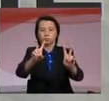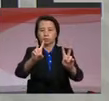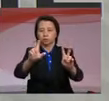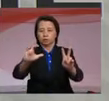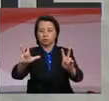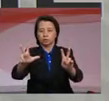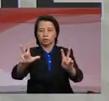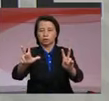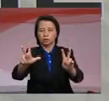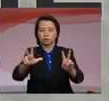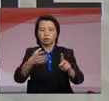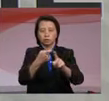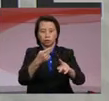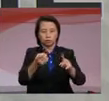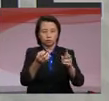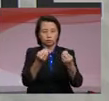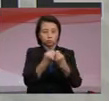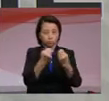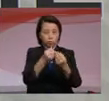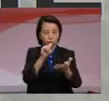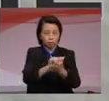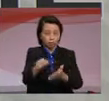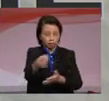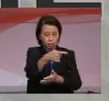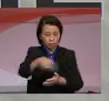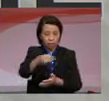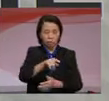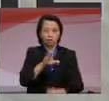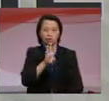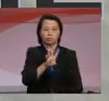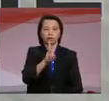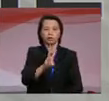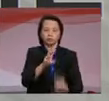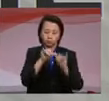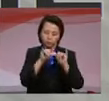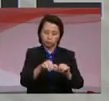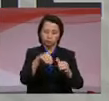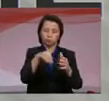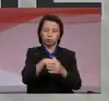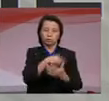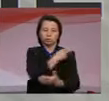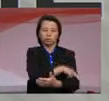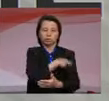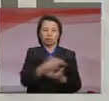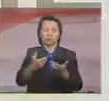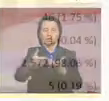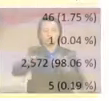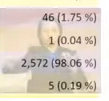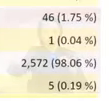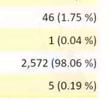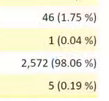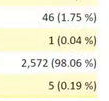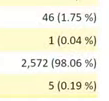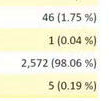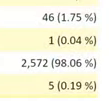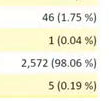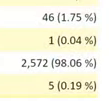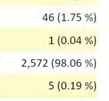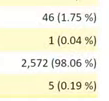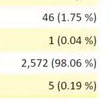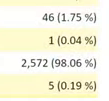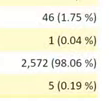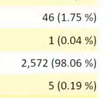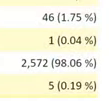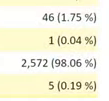2,623 kes. Daripada jumlah tersebut, 46 kes masih dirawat dan diasingkan di hospital. Satu kes masih dirawat